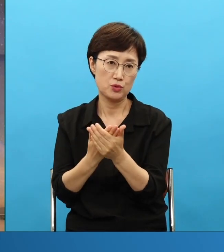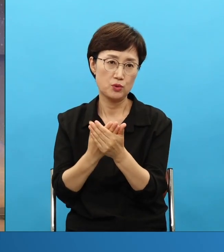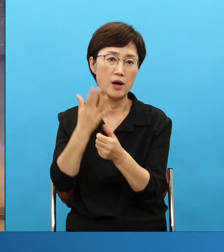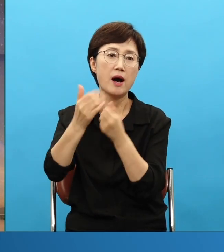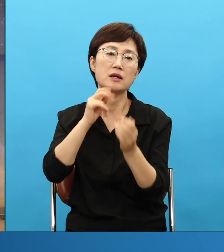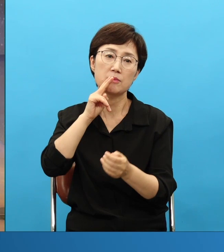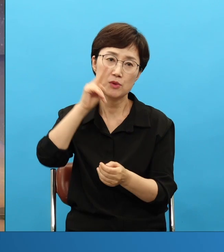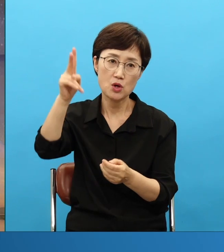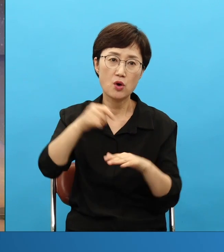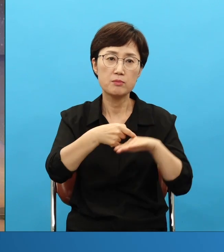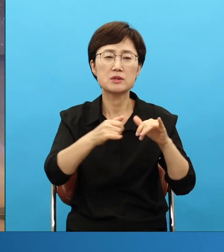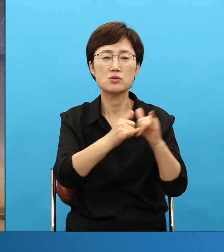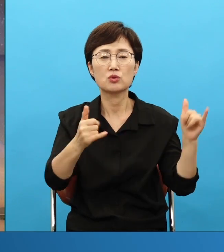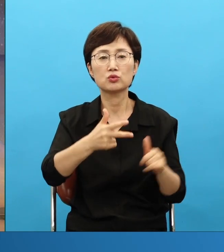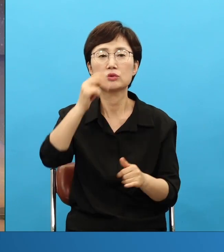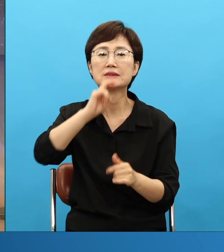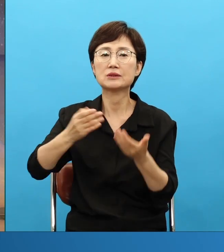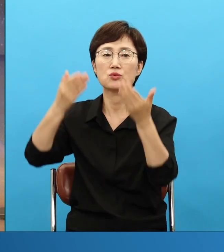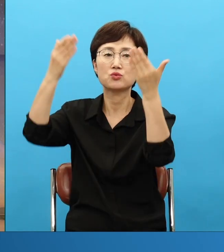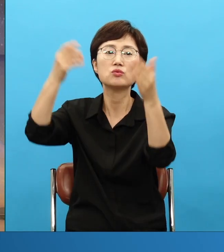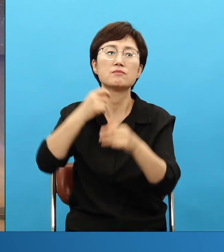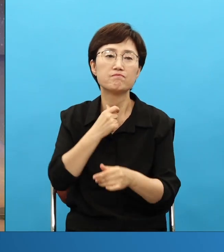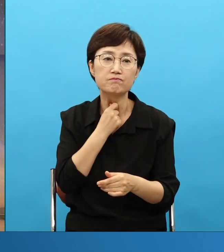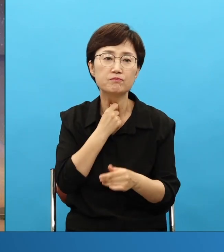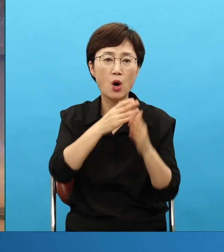하나님의 민족들이 주를 찬송하게 하시며